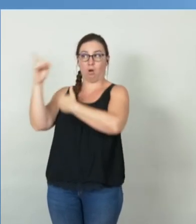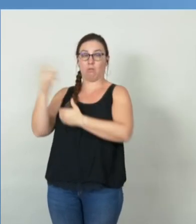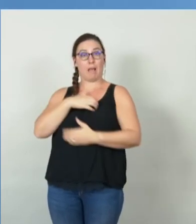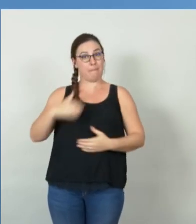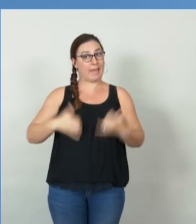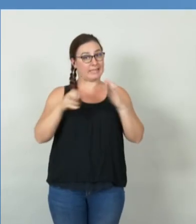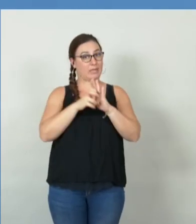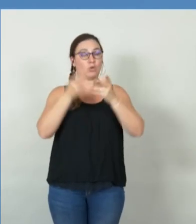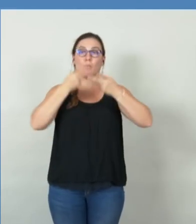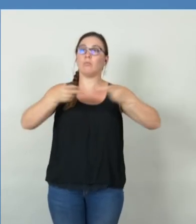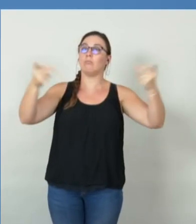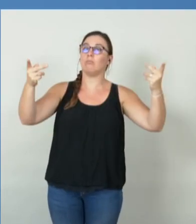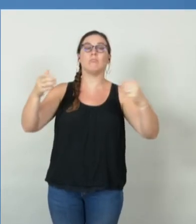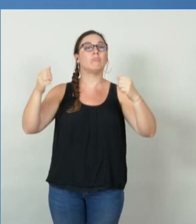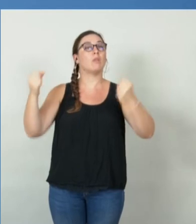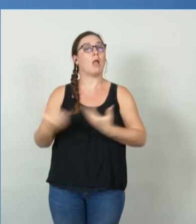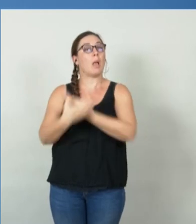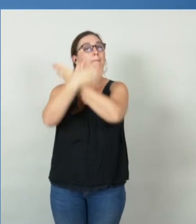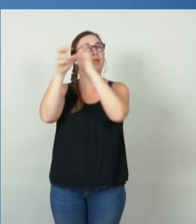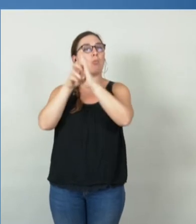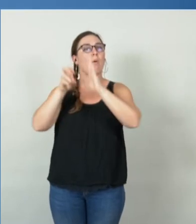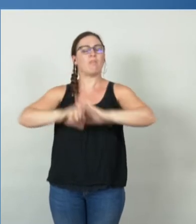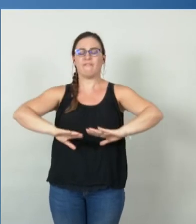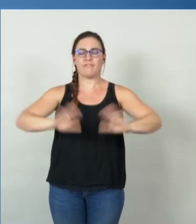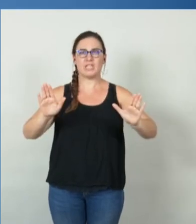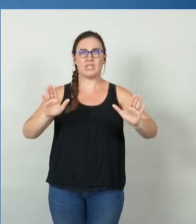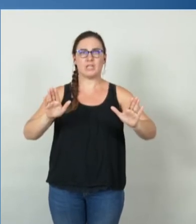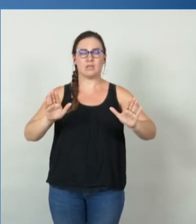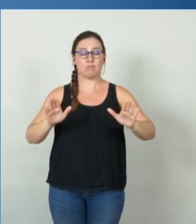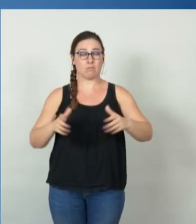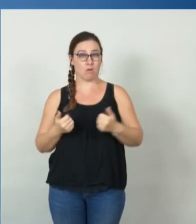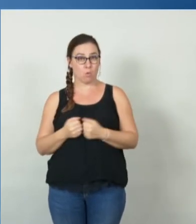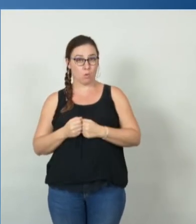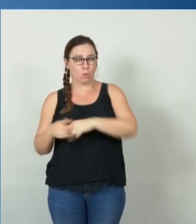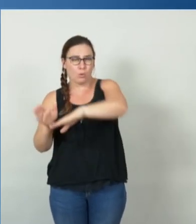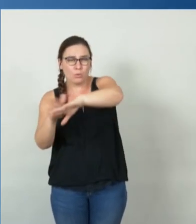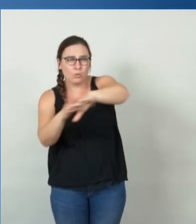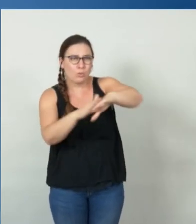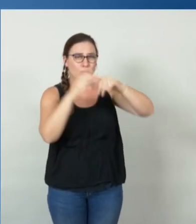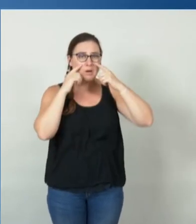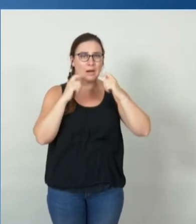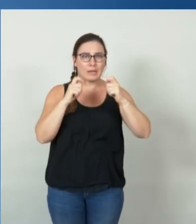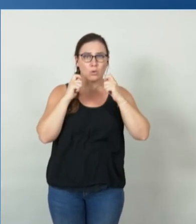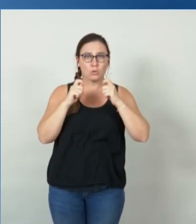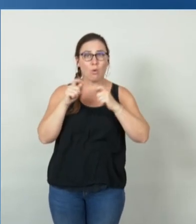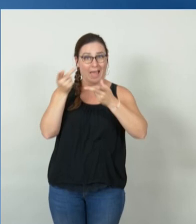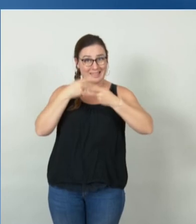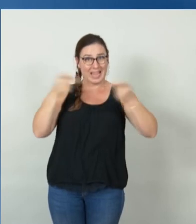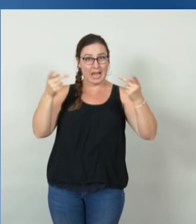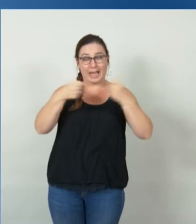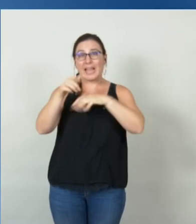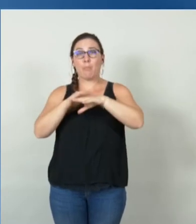Grenoble ce n'est plus la métropole de Grenoble j'ai l'air tous les uns comme les autres du coup de cette déclaration